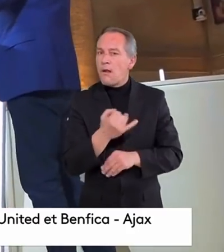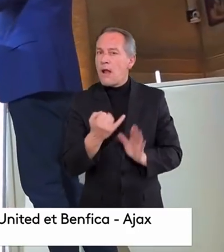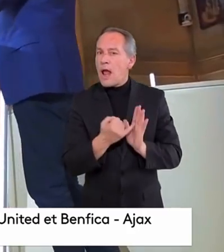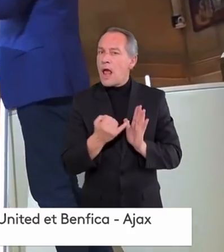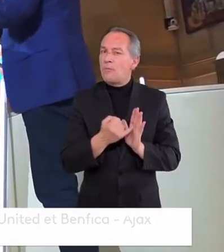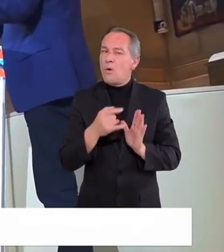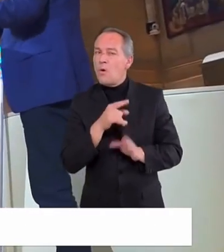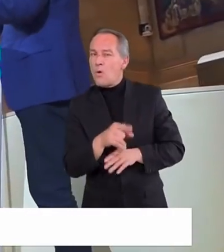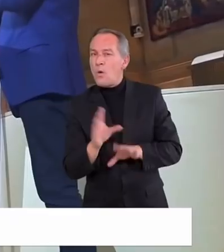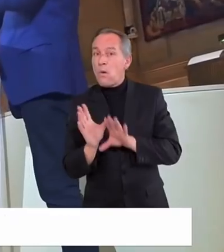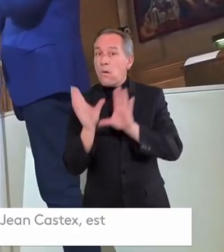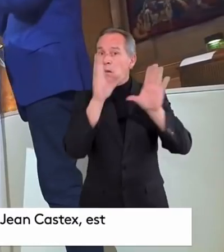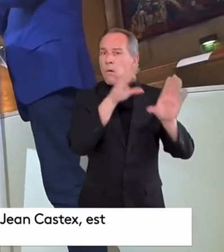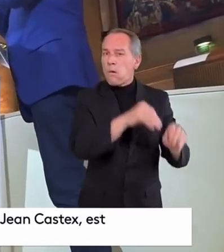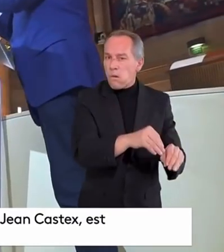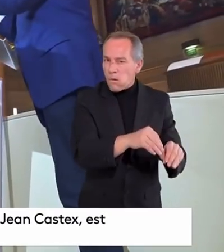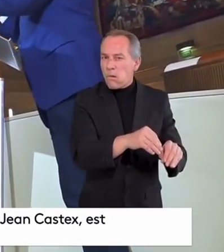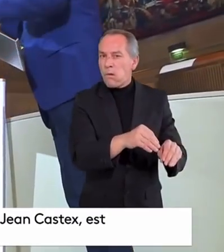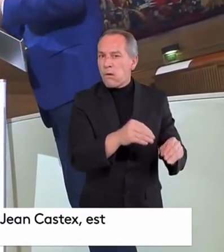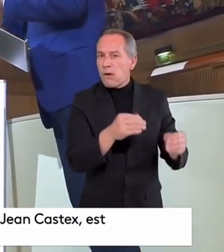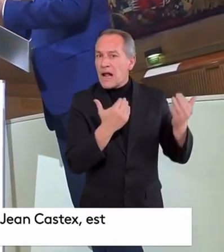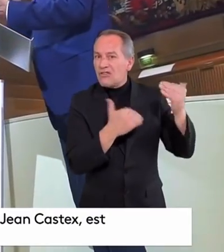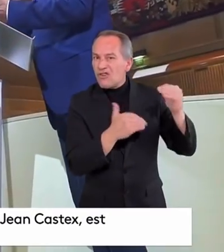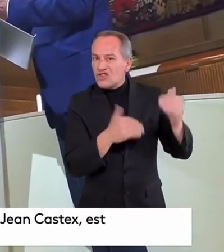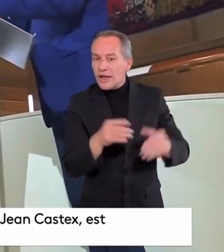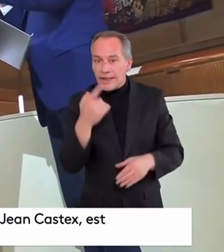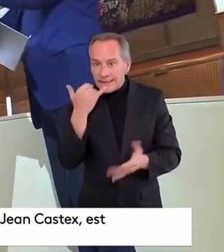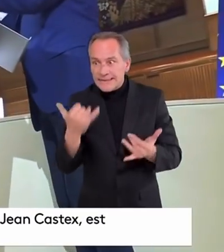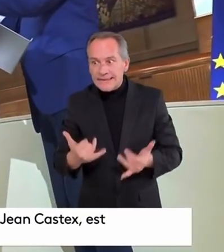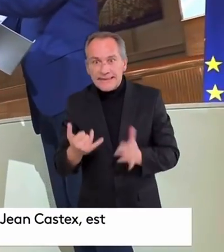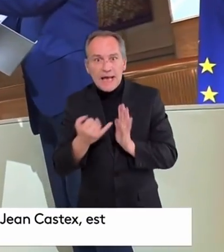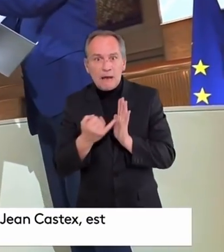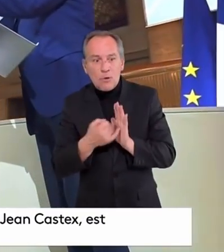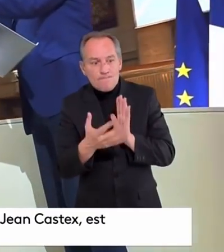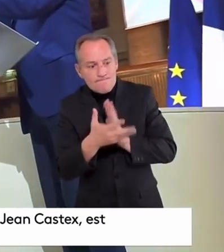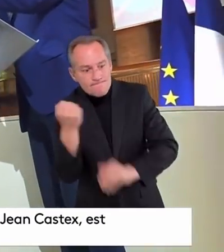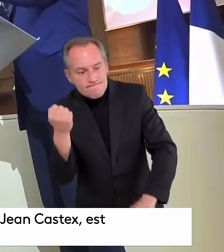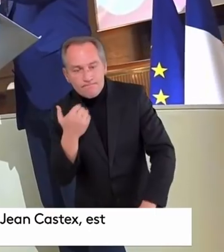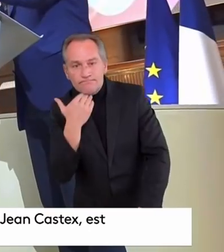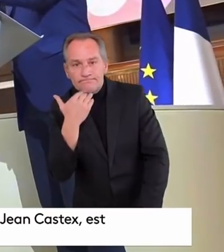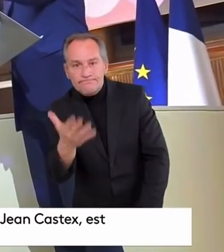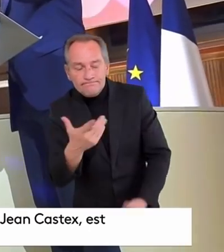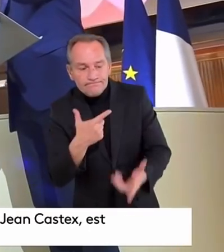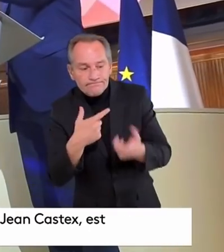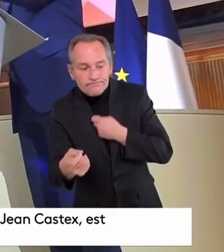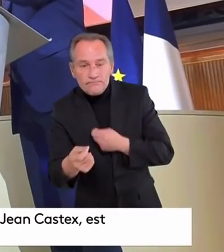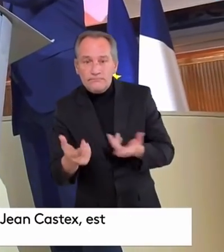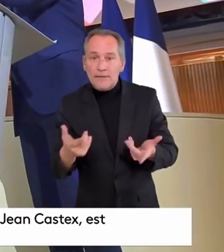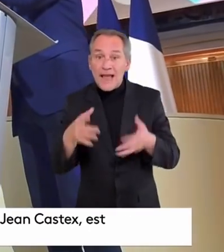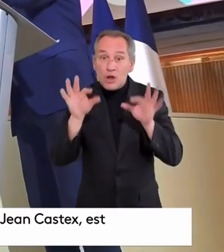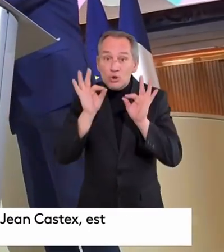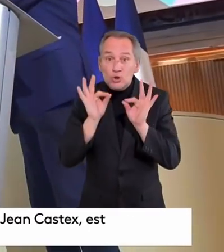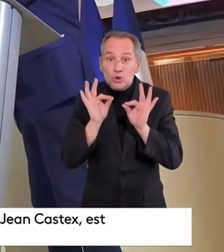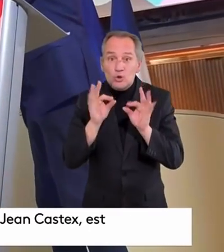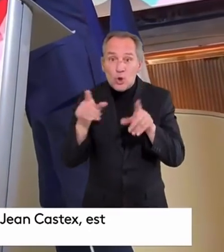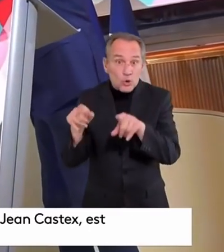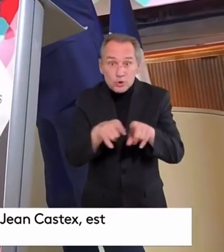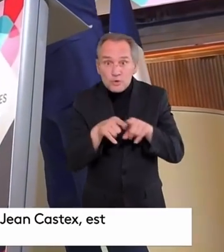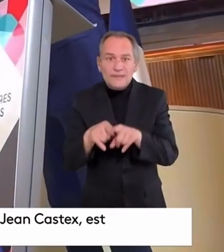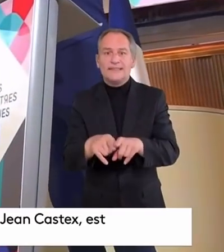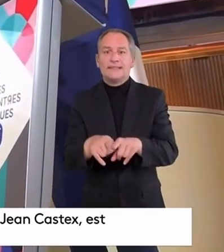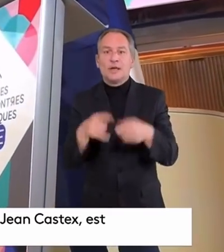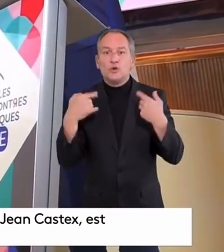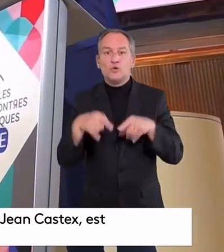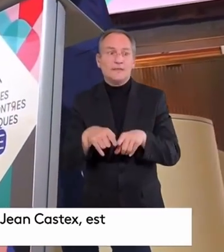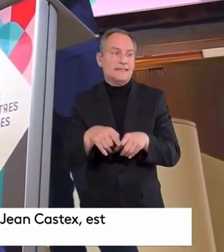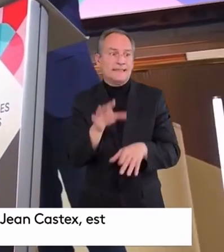donc il y a beaucoup d'argent qui échappe à l'impôt. La justice fiscale, c'est faire en sorte justement que tout le monde paye son juste impôt, et notamment ces grandes multinationales